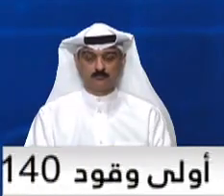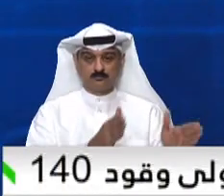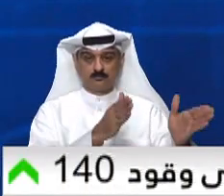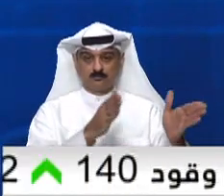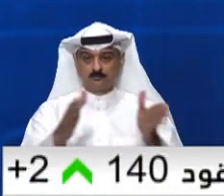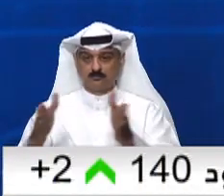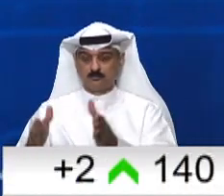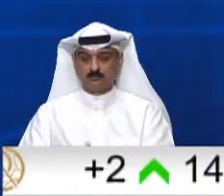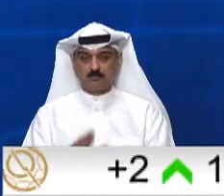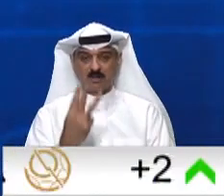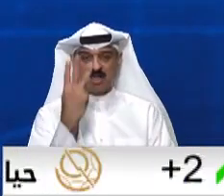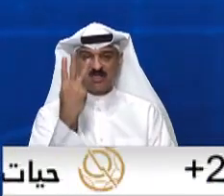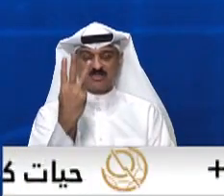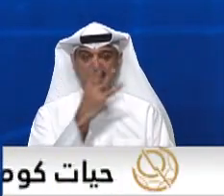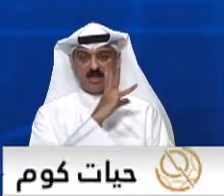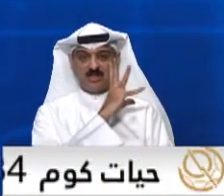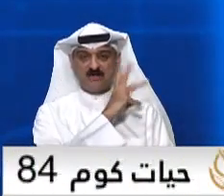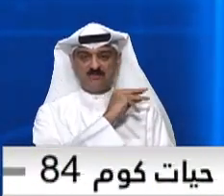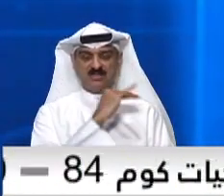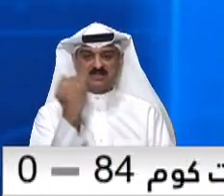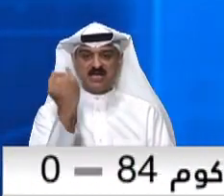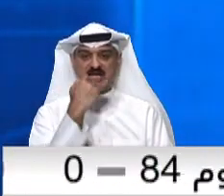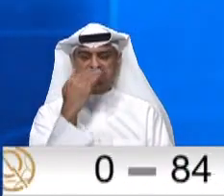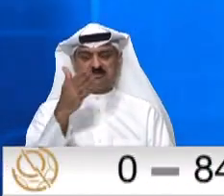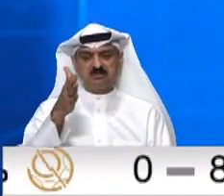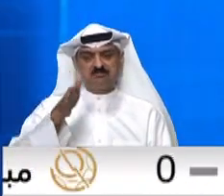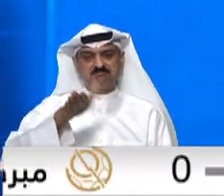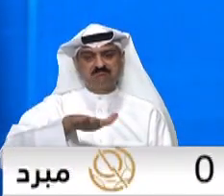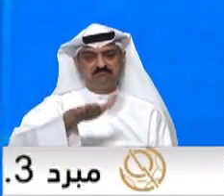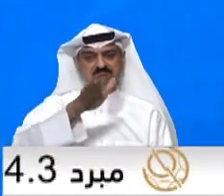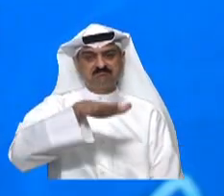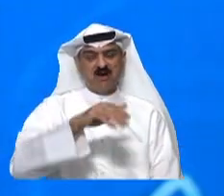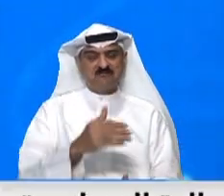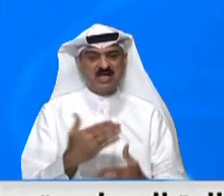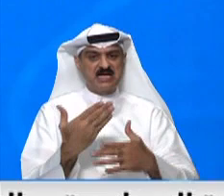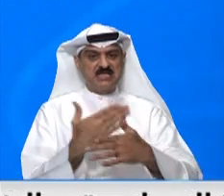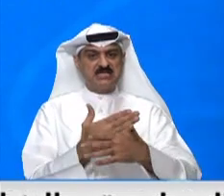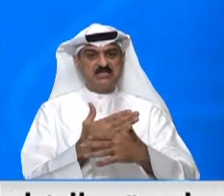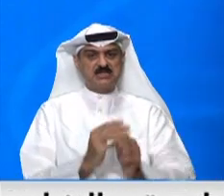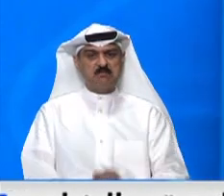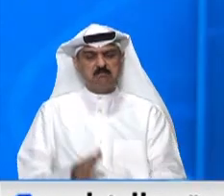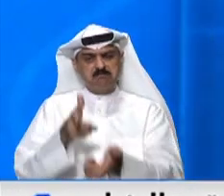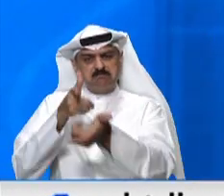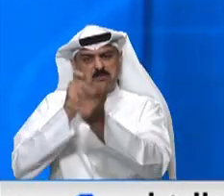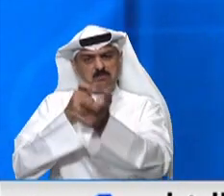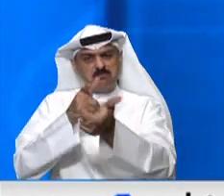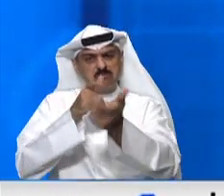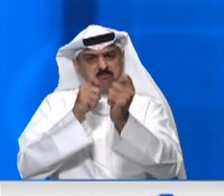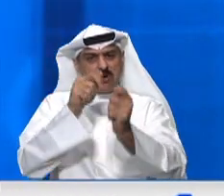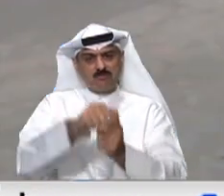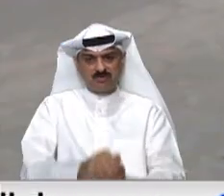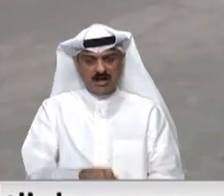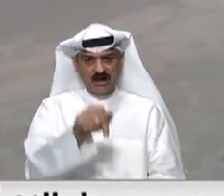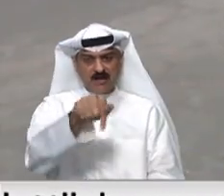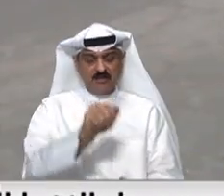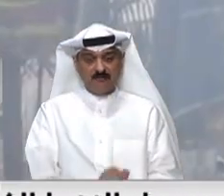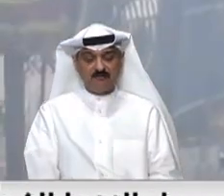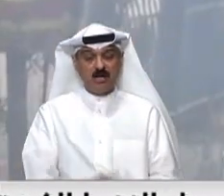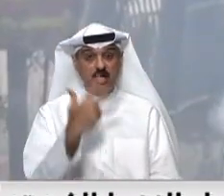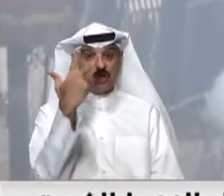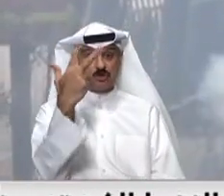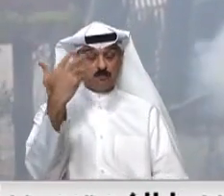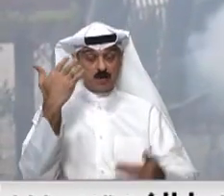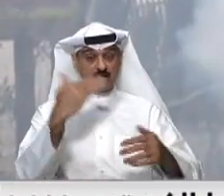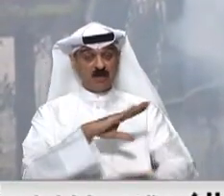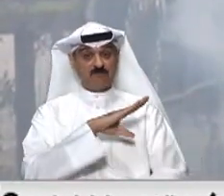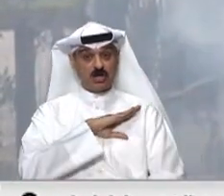استشهد 3 فلسطينيين في الضفة الغربية بعد تنفيذ عملية إطلاق نار بطولية أصيب خلالها